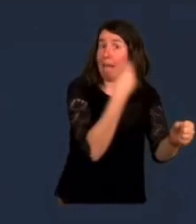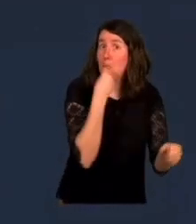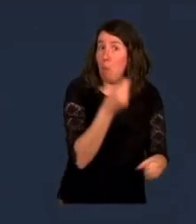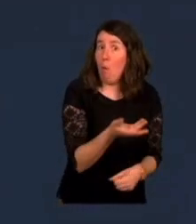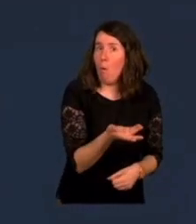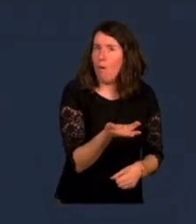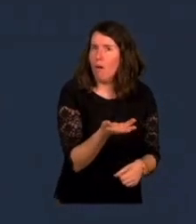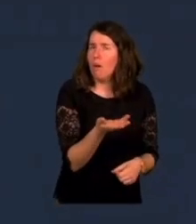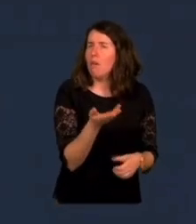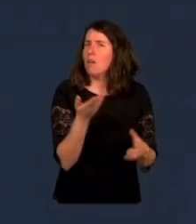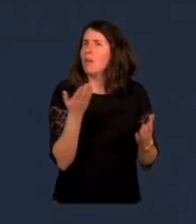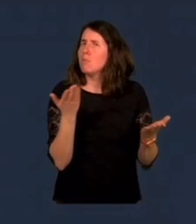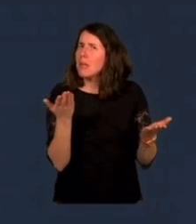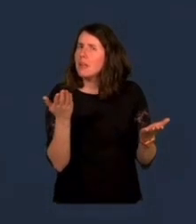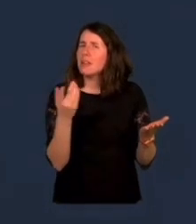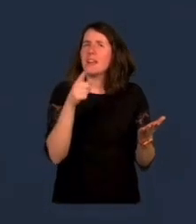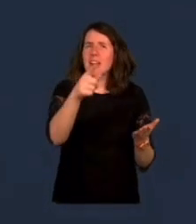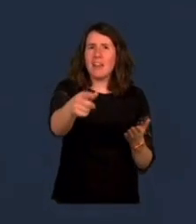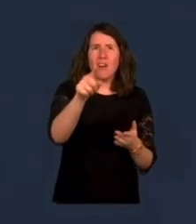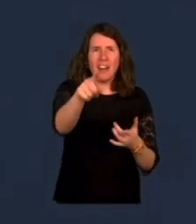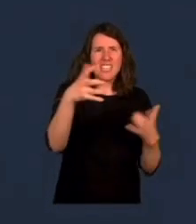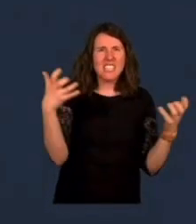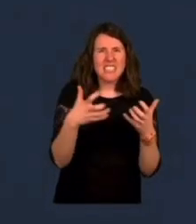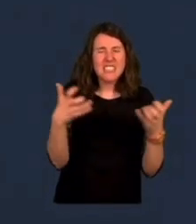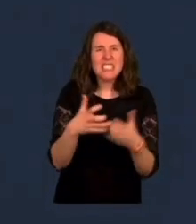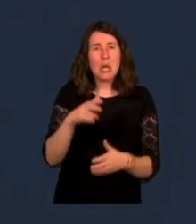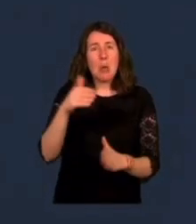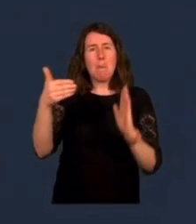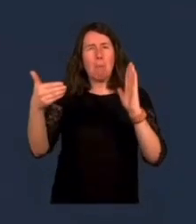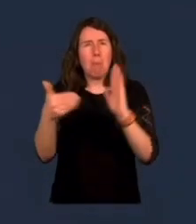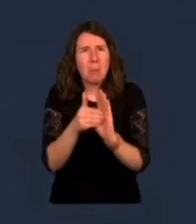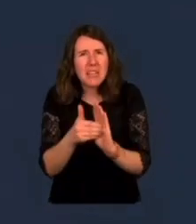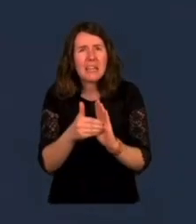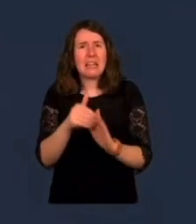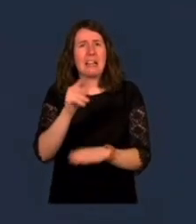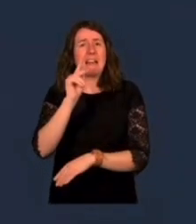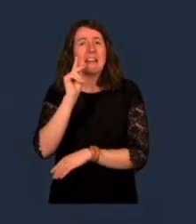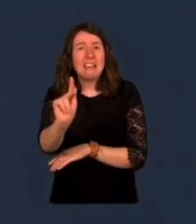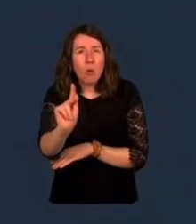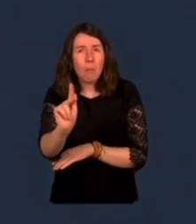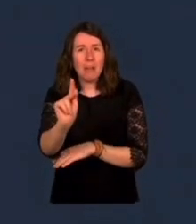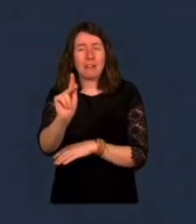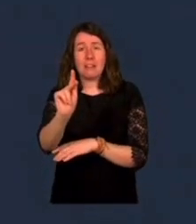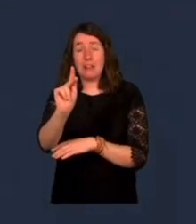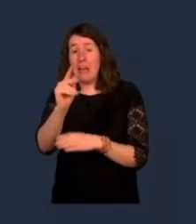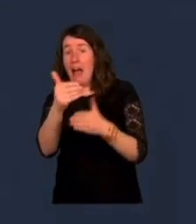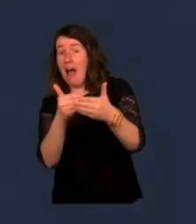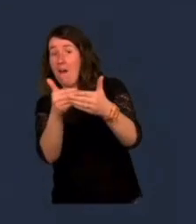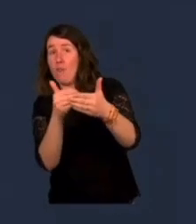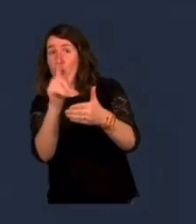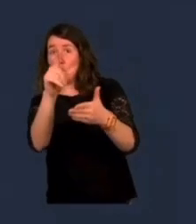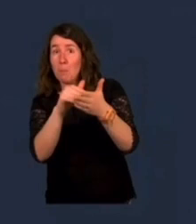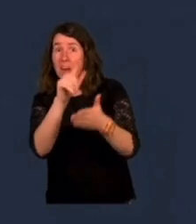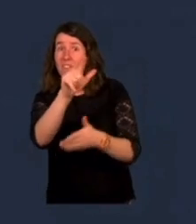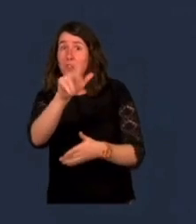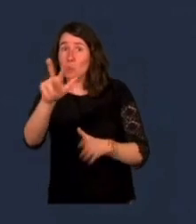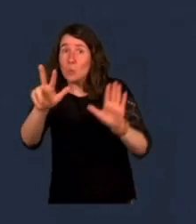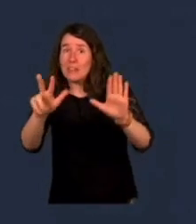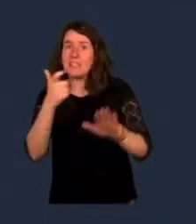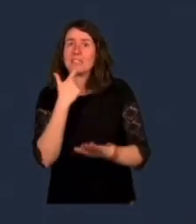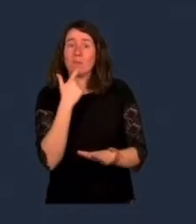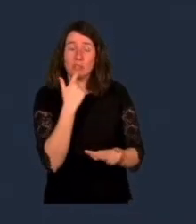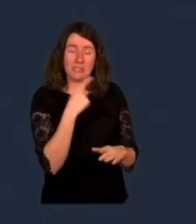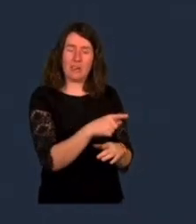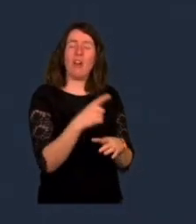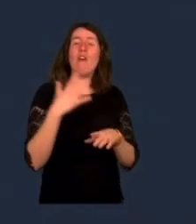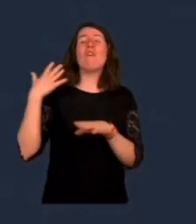votre ambition aujourd'hui de réaliser 1000 km d'infrastructures cyclables d'ici 2028, soit de doubler ce qui a